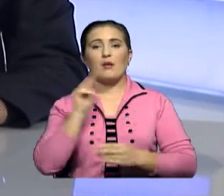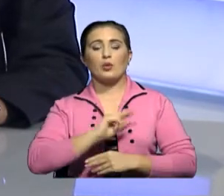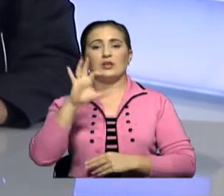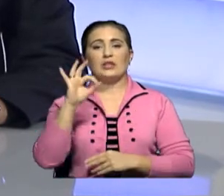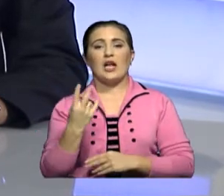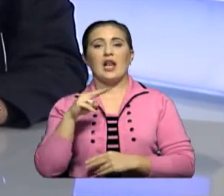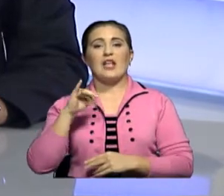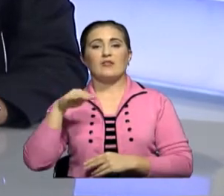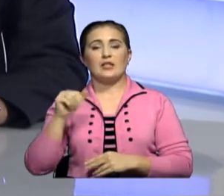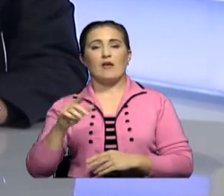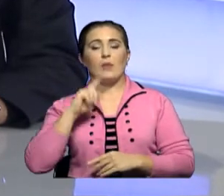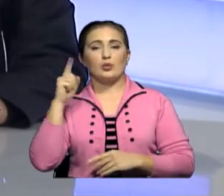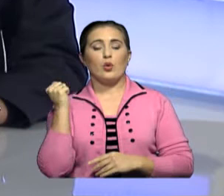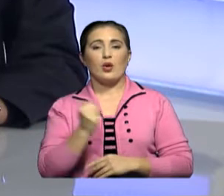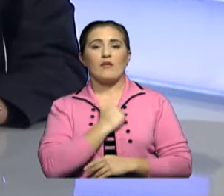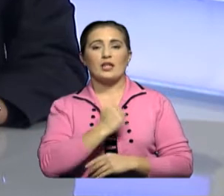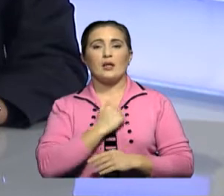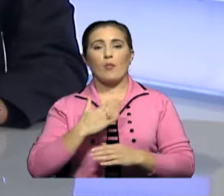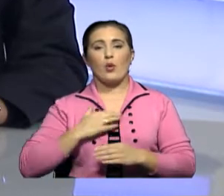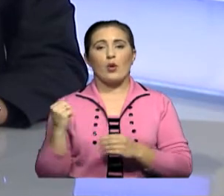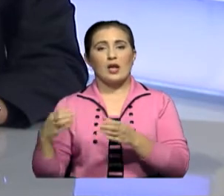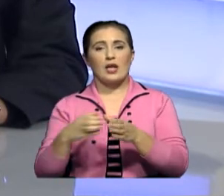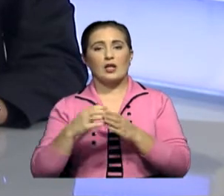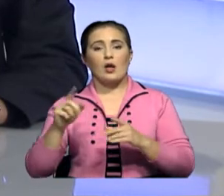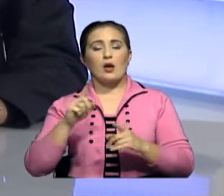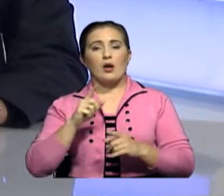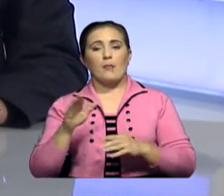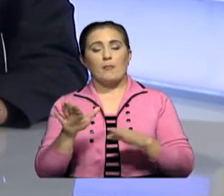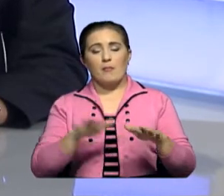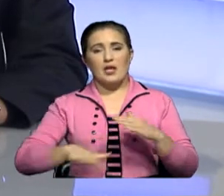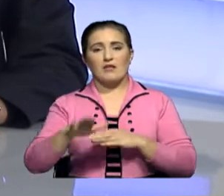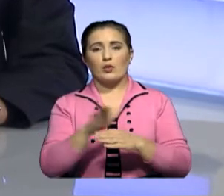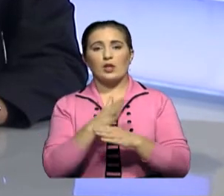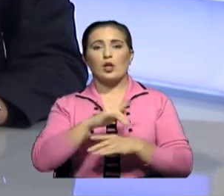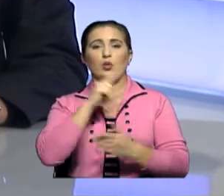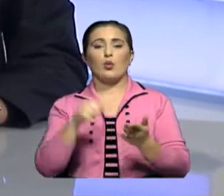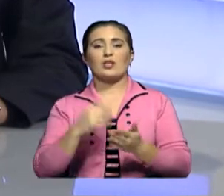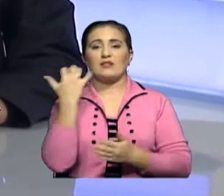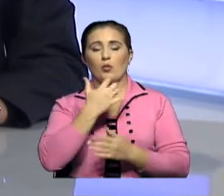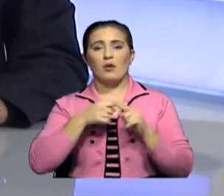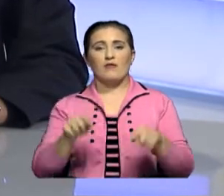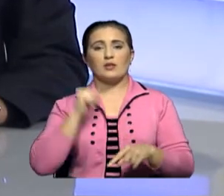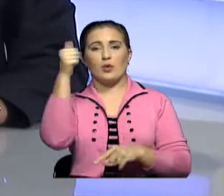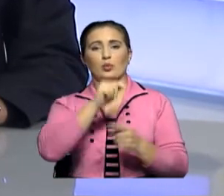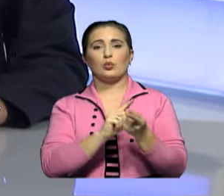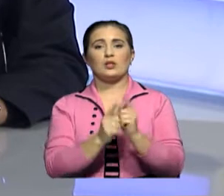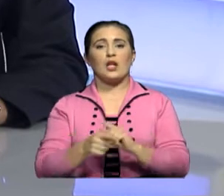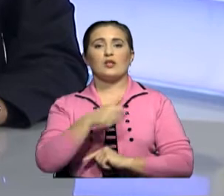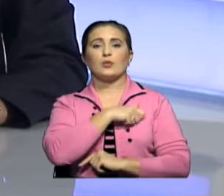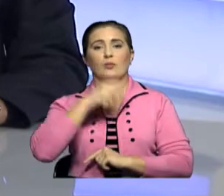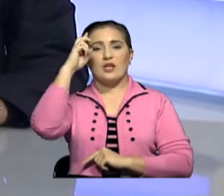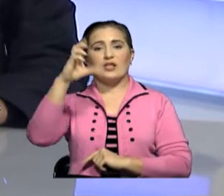лифта в молодой гвардии мой коллега по молодой гвардии руководитель местного отделения города симферополя в этом году стал депутатом